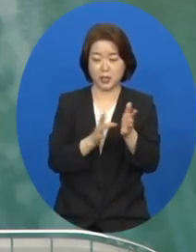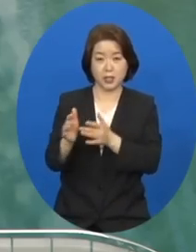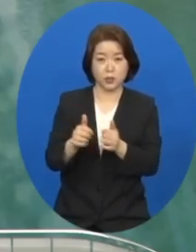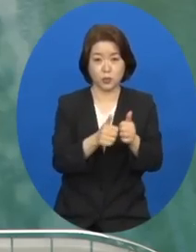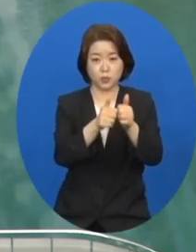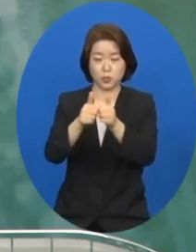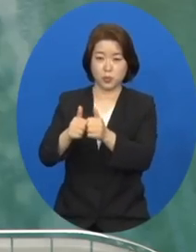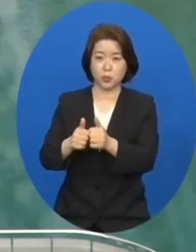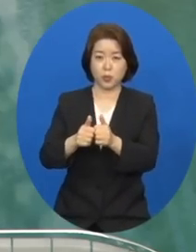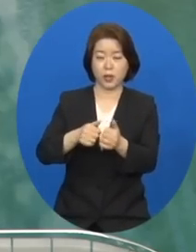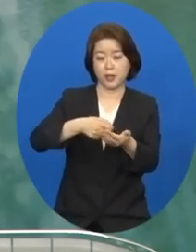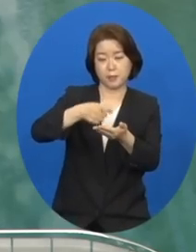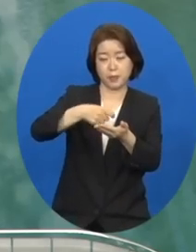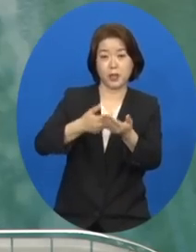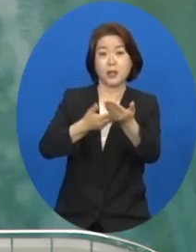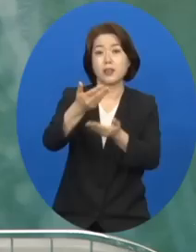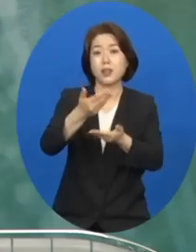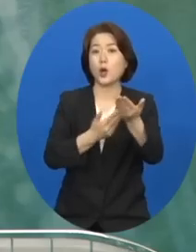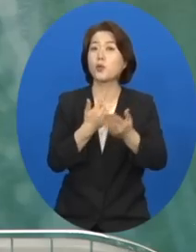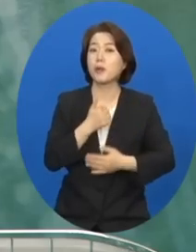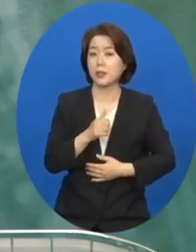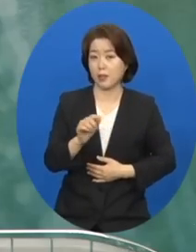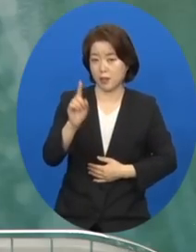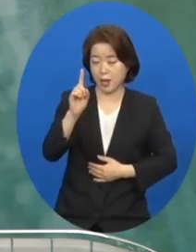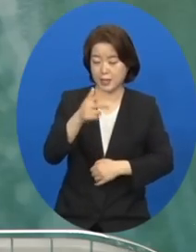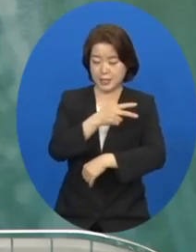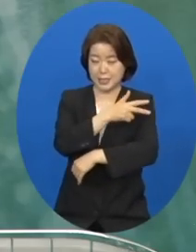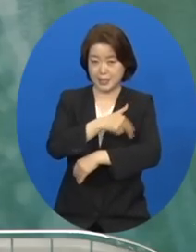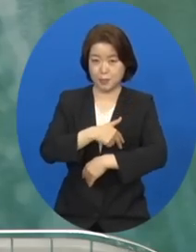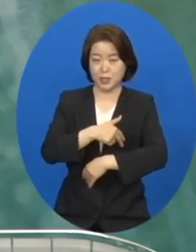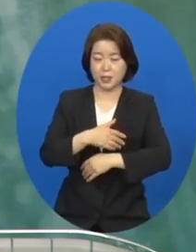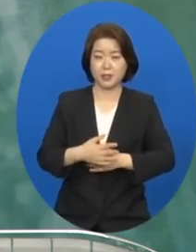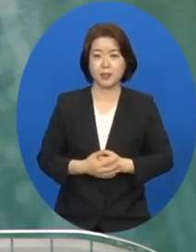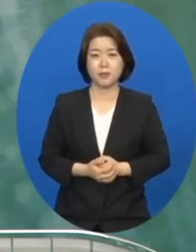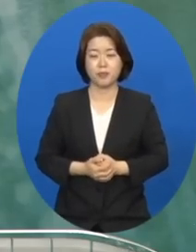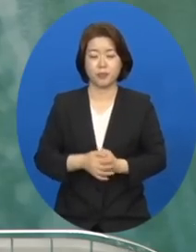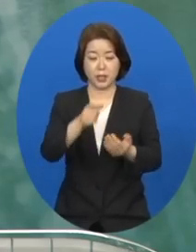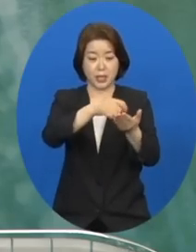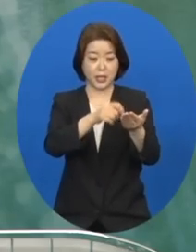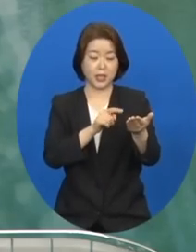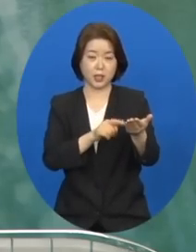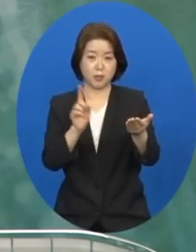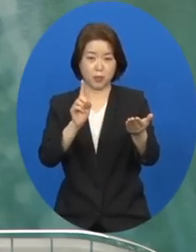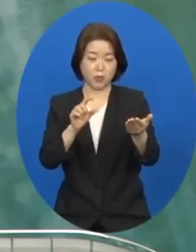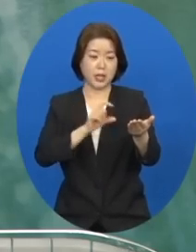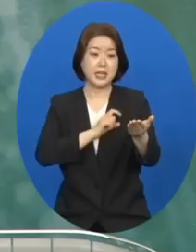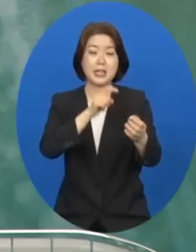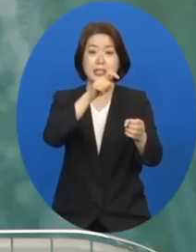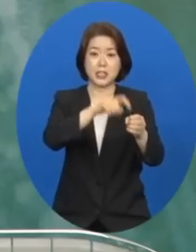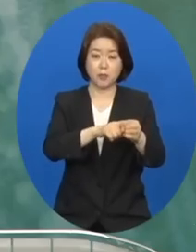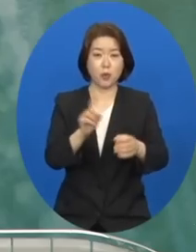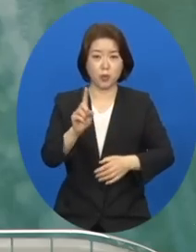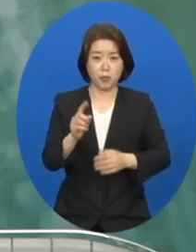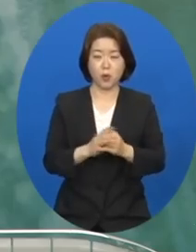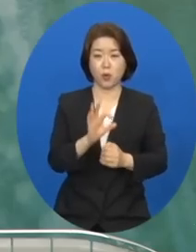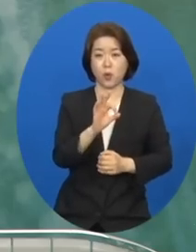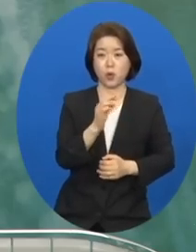나눔 하셨던 어떤 한 집사님의 일기에 제목이 이렇게 올라왔어요